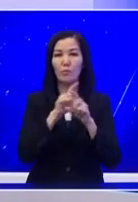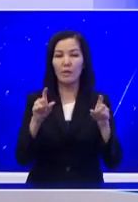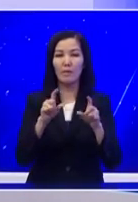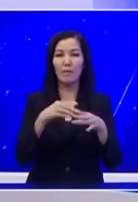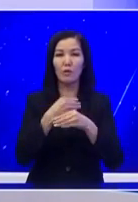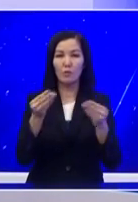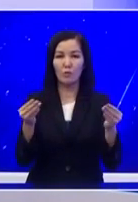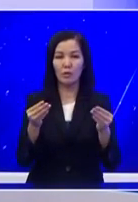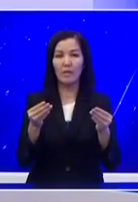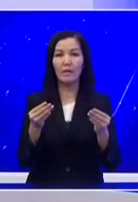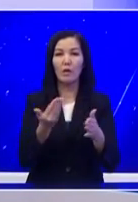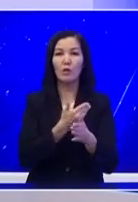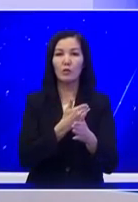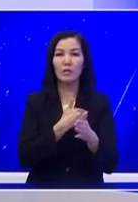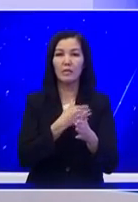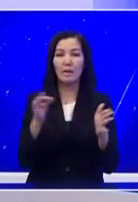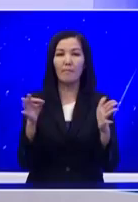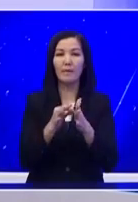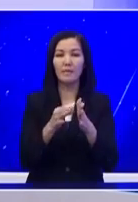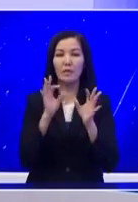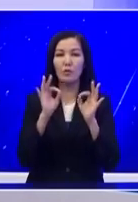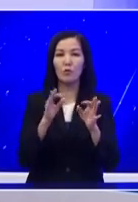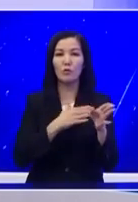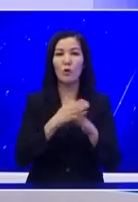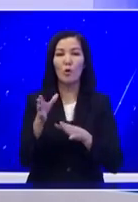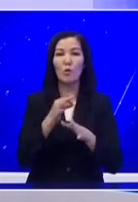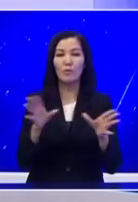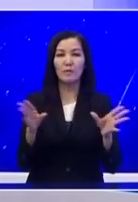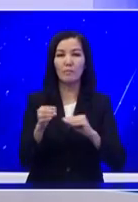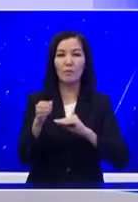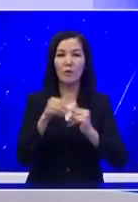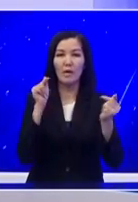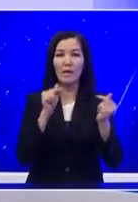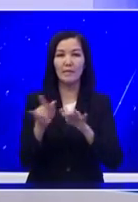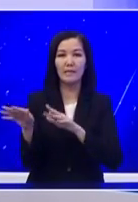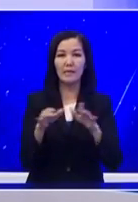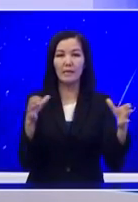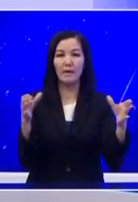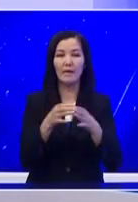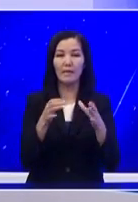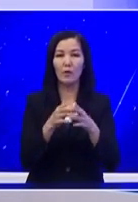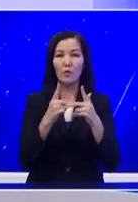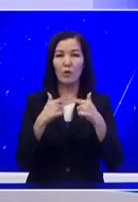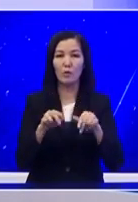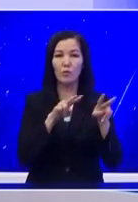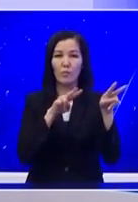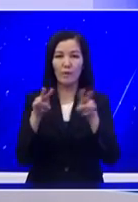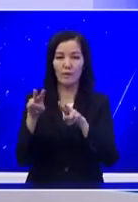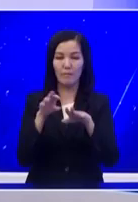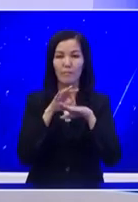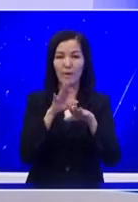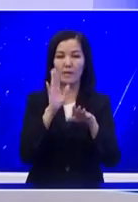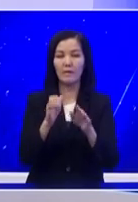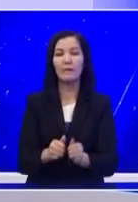үлестіріледі. Оның сұранысқа сай мақсатты бағытталуын облыстық сыбайлас жемқорлыққа қарсы іс-қимыл агенттігі мен арнайы құрылған мониторингтік